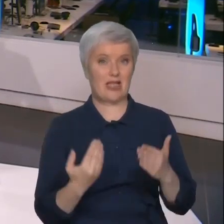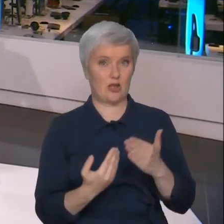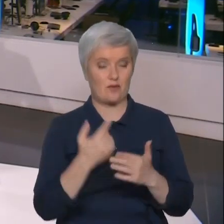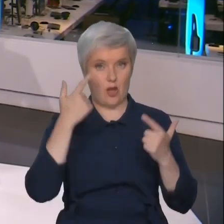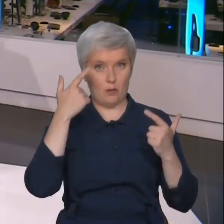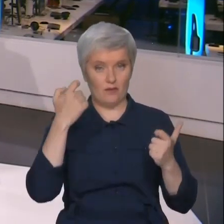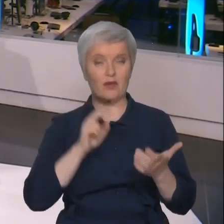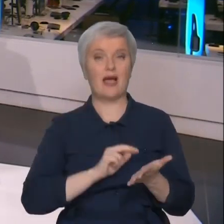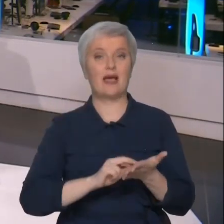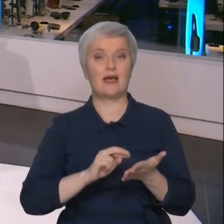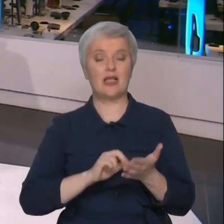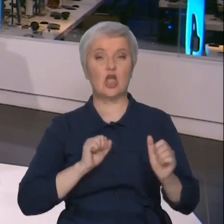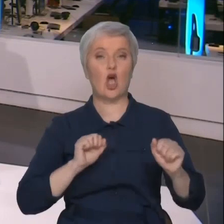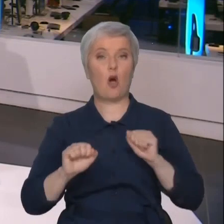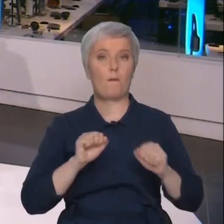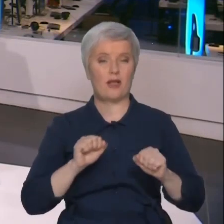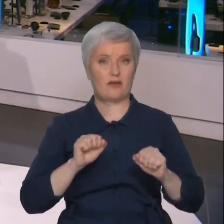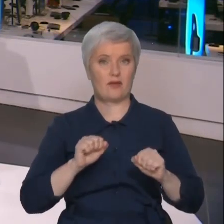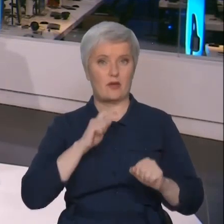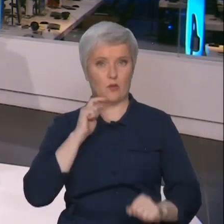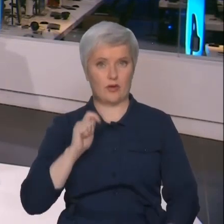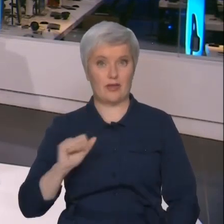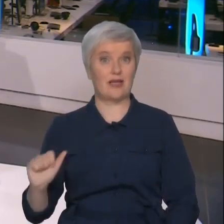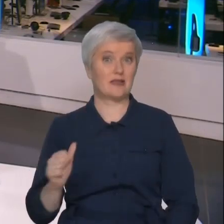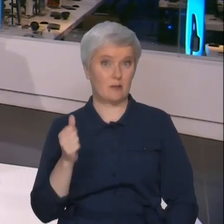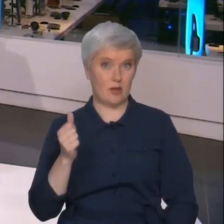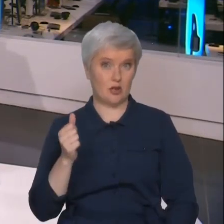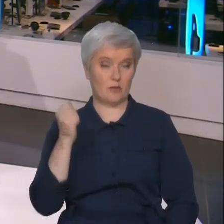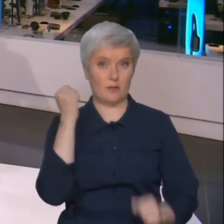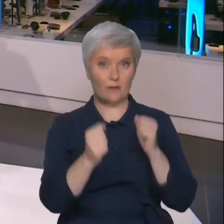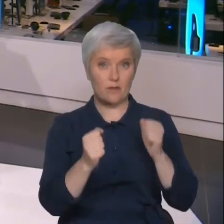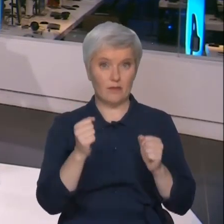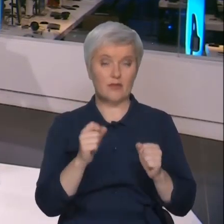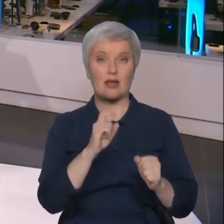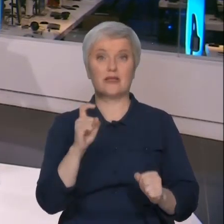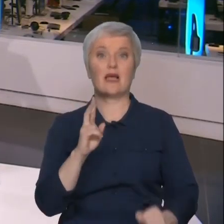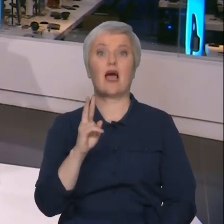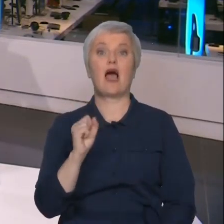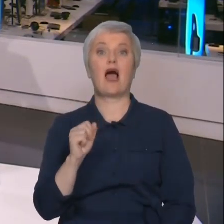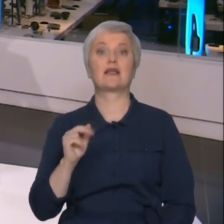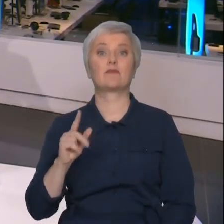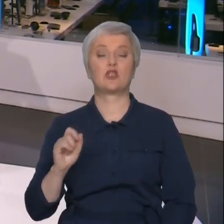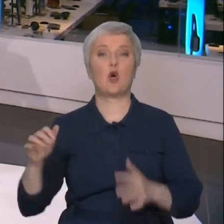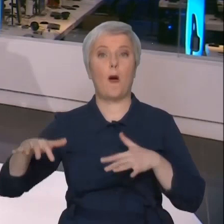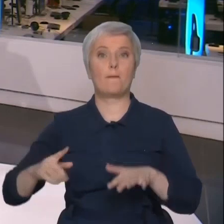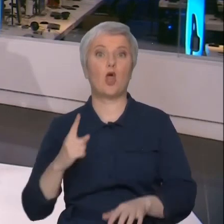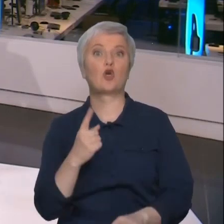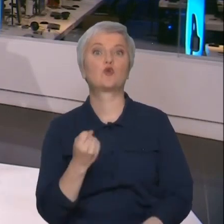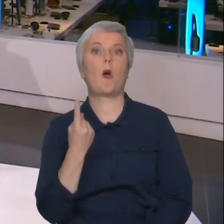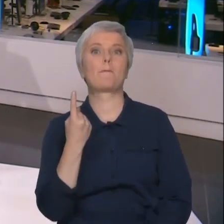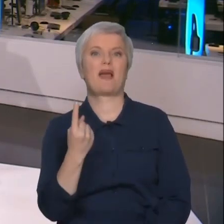сил Юрій Гнат. Спершу по Києву вдарили із Каспійського моря 101-ми снарядами, по обіді застосували